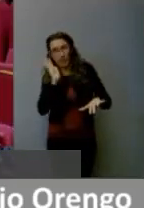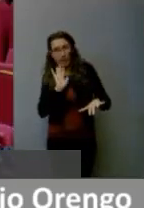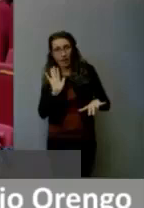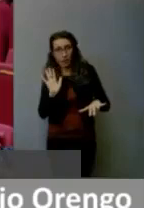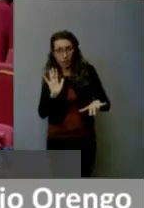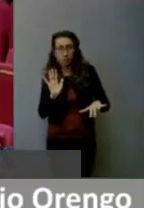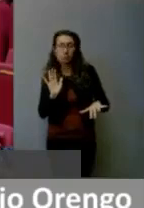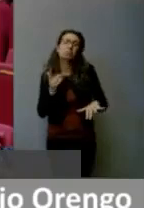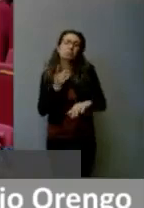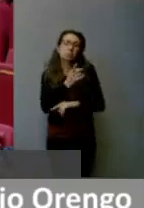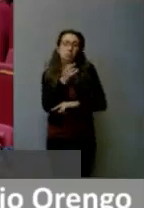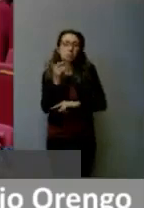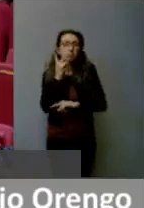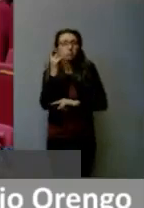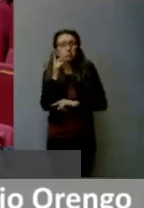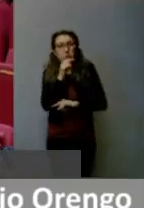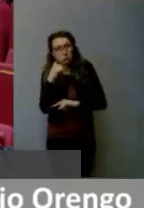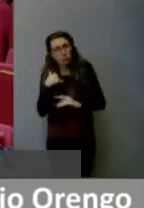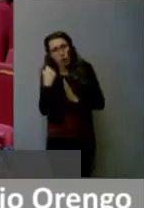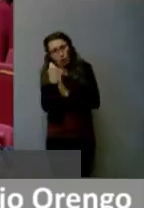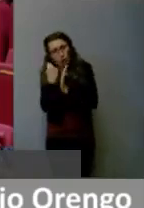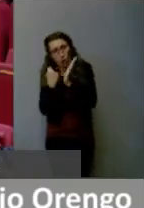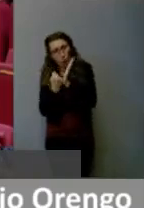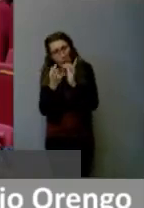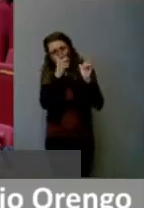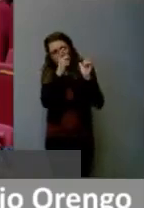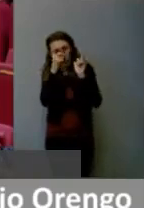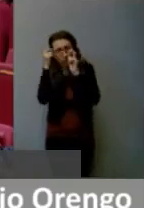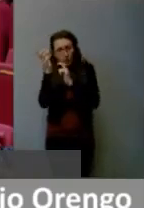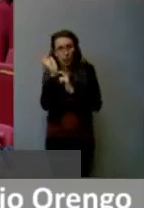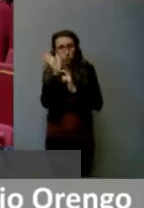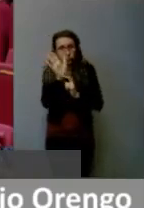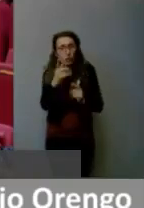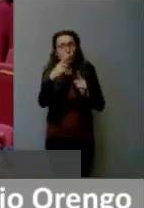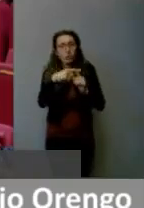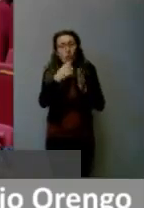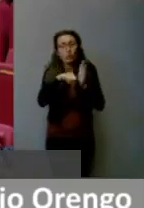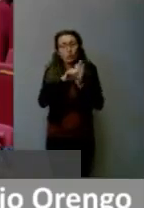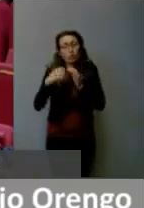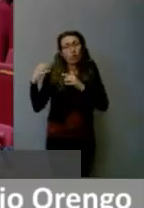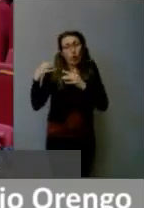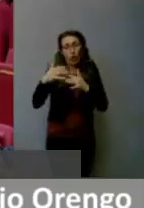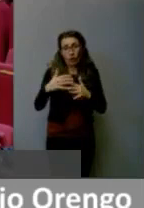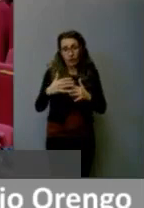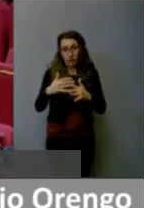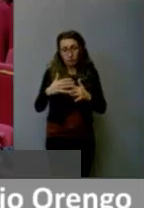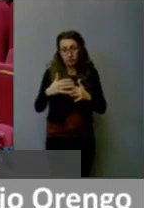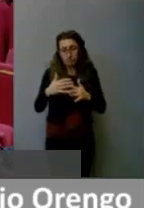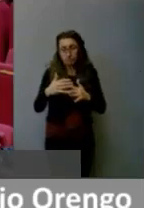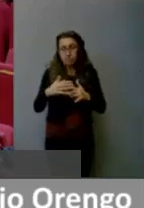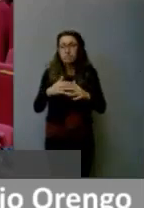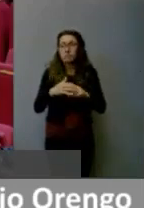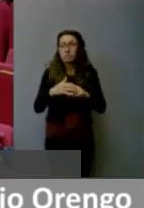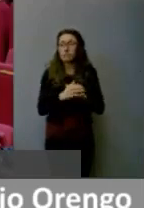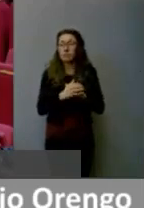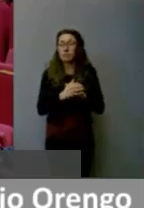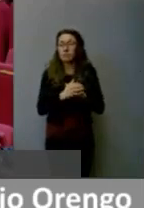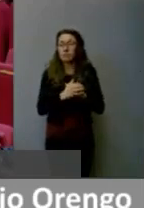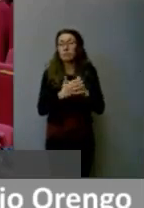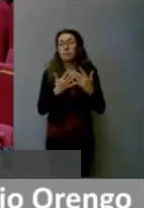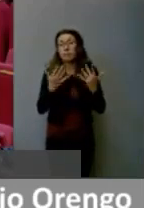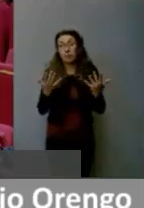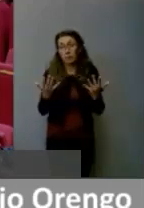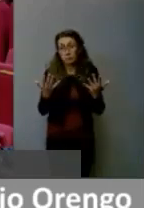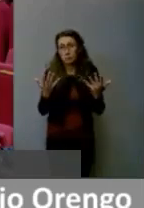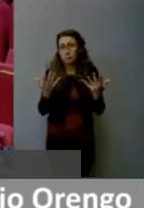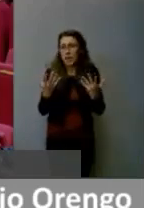fornirò documentazione fotografica e storica di quello che è avvenuto ed eventualmente insieme